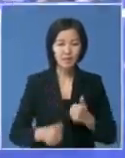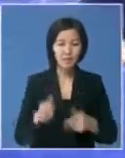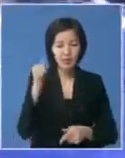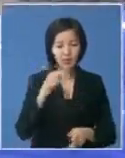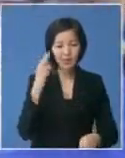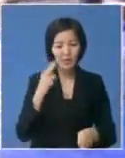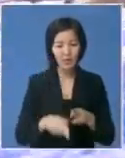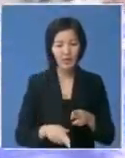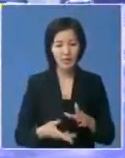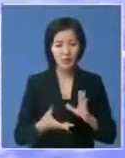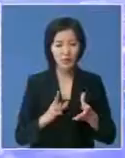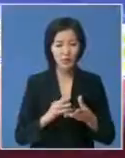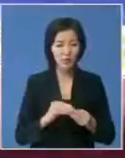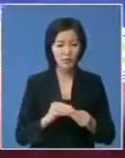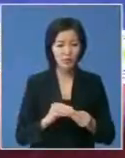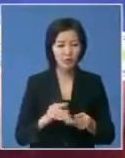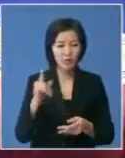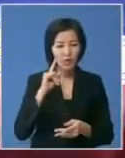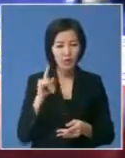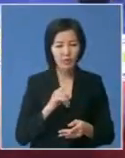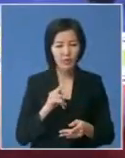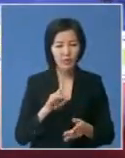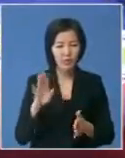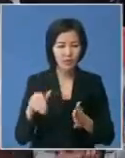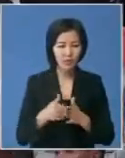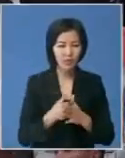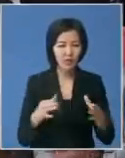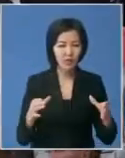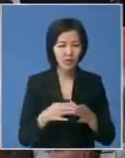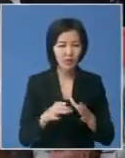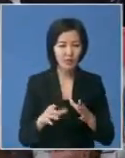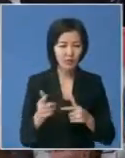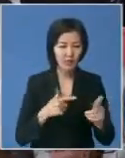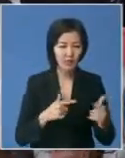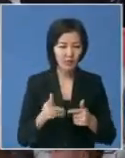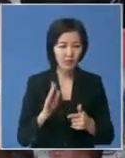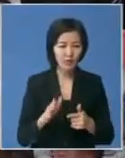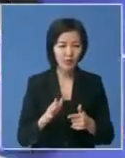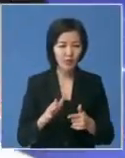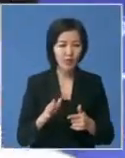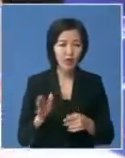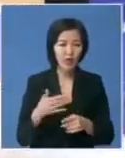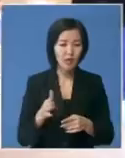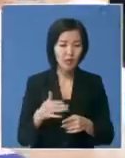мәресіне жетеді. Оның қорытындысы бойынша еліміздің жаңа құрама командасы жасақталатын болады. Олар Атырауда әлемнің ең